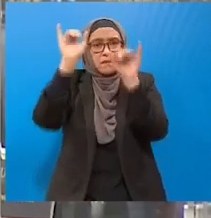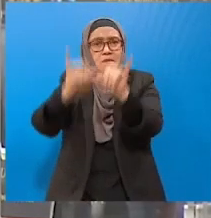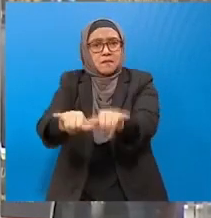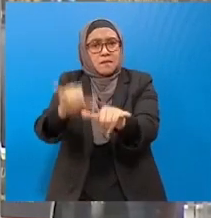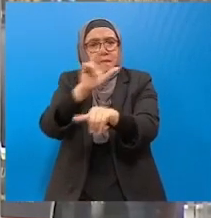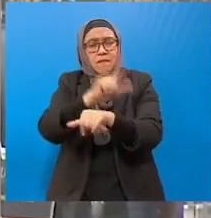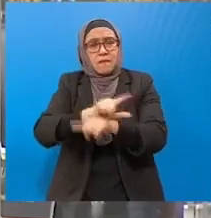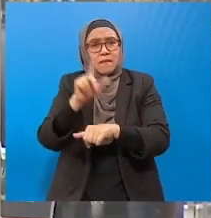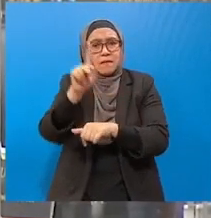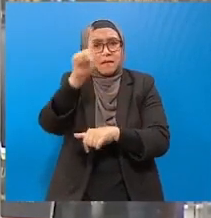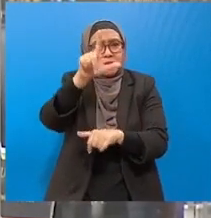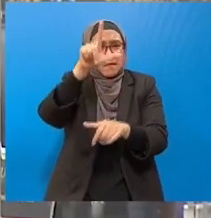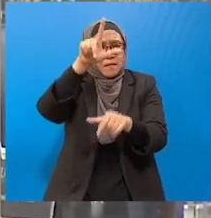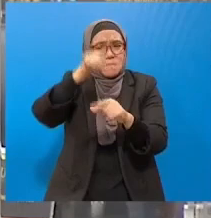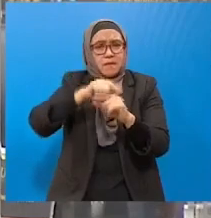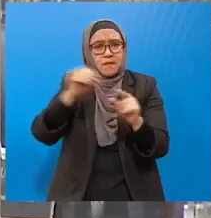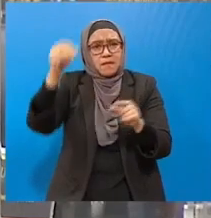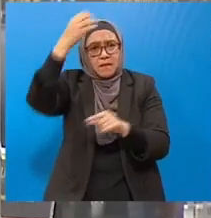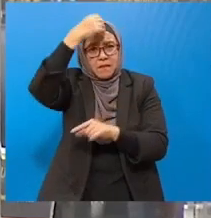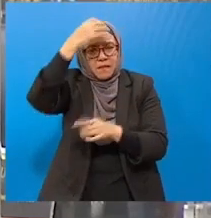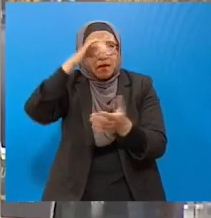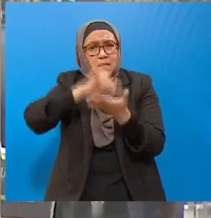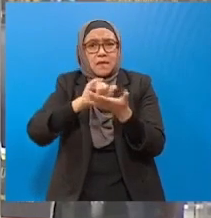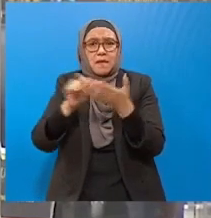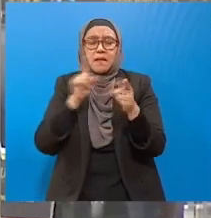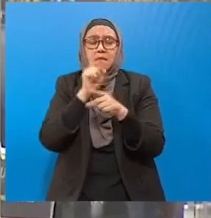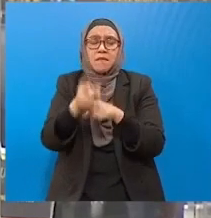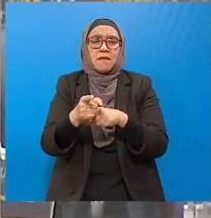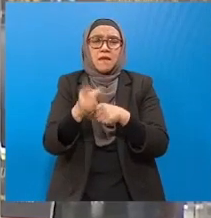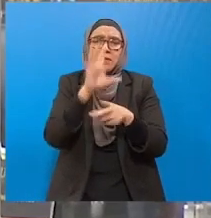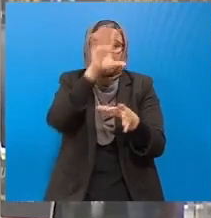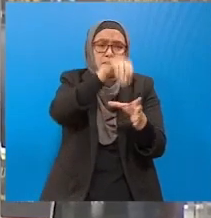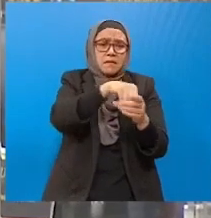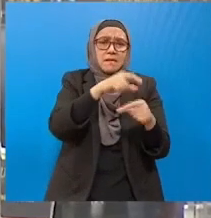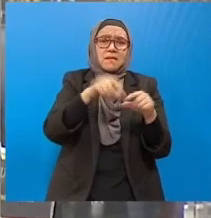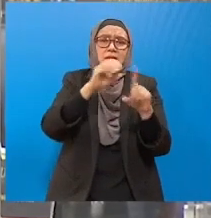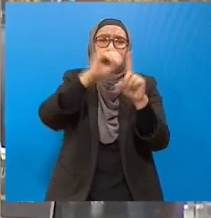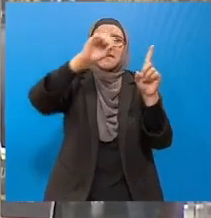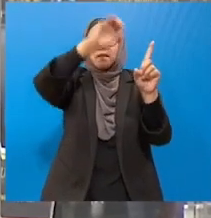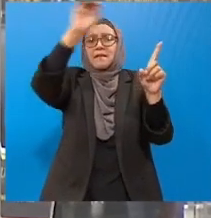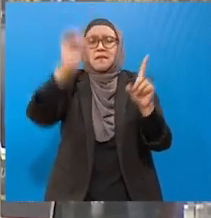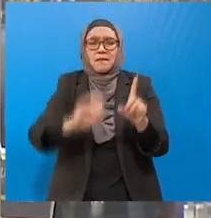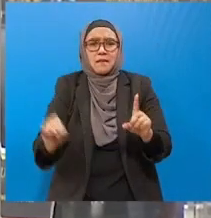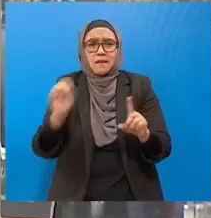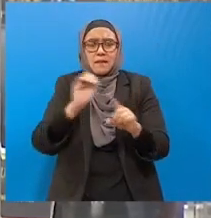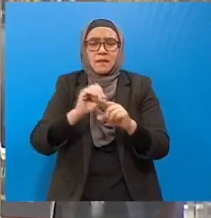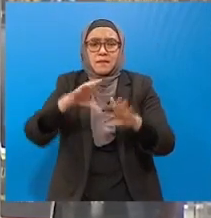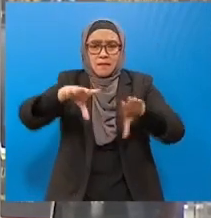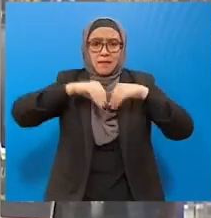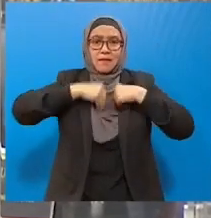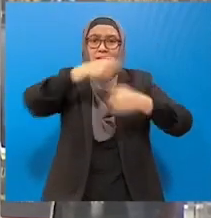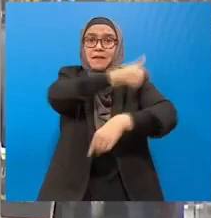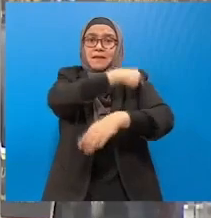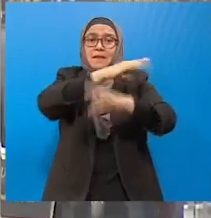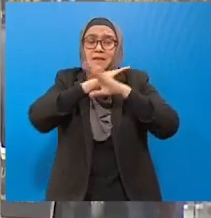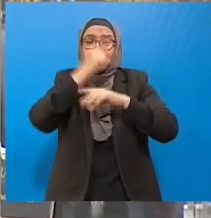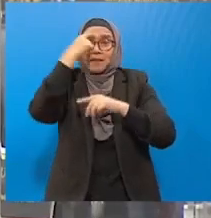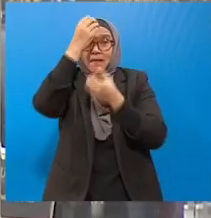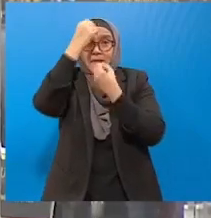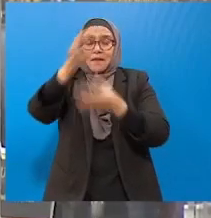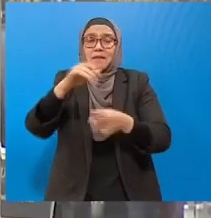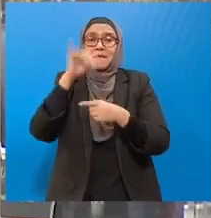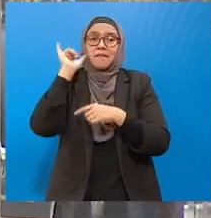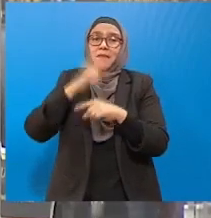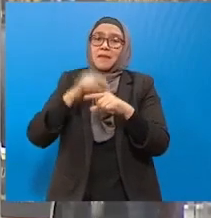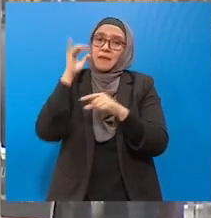Negeri lemah telah masanya telah melebihi 100-115 in untuk pengetahuan semua semalam di Kelantan telah menggunakan